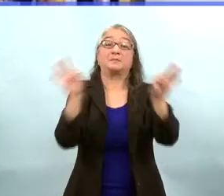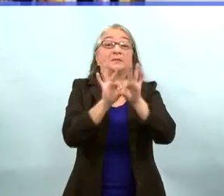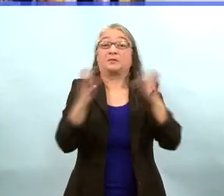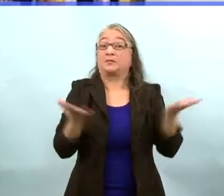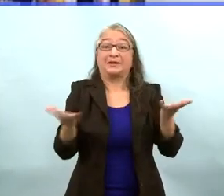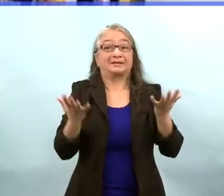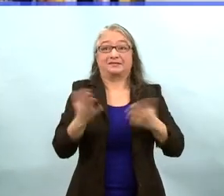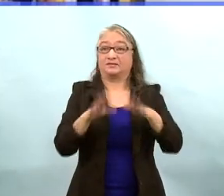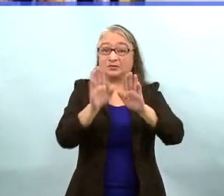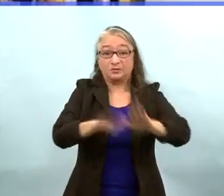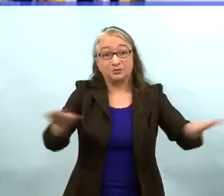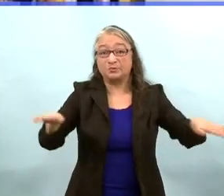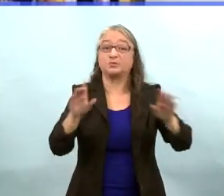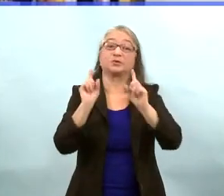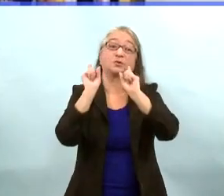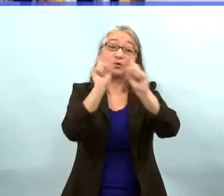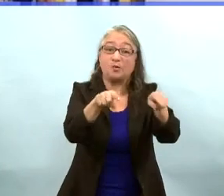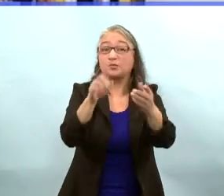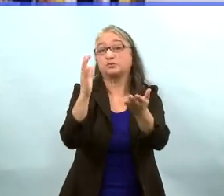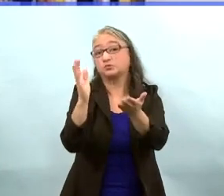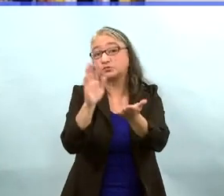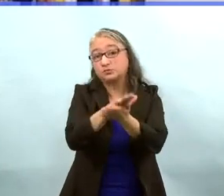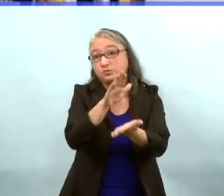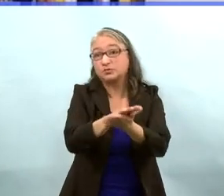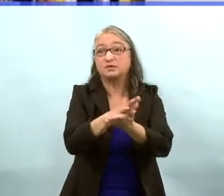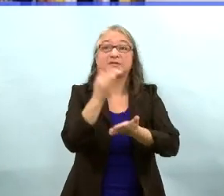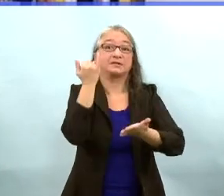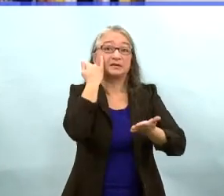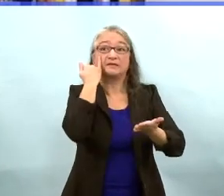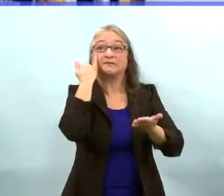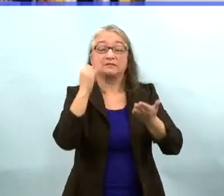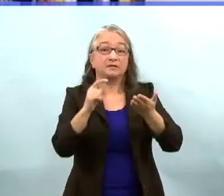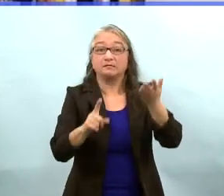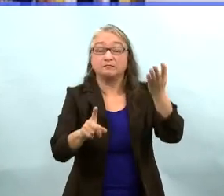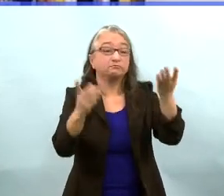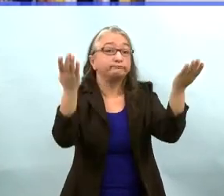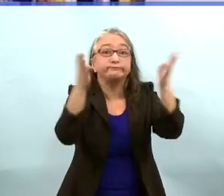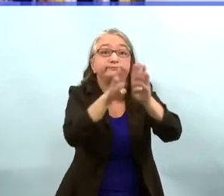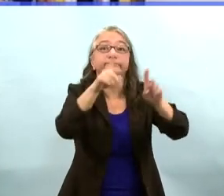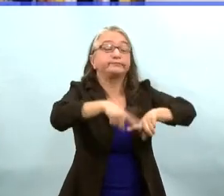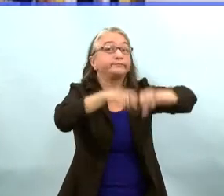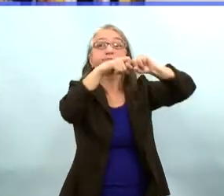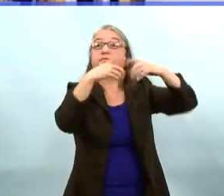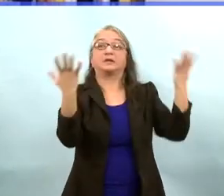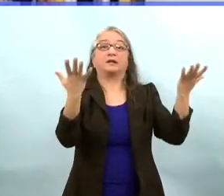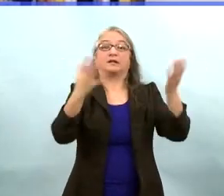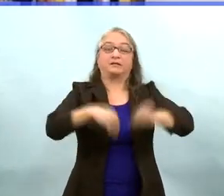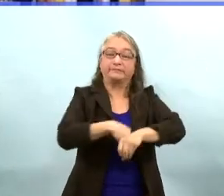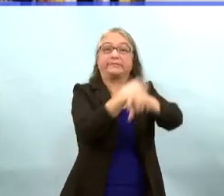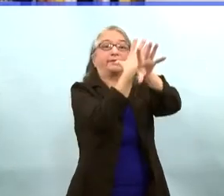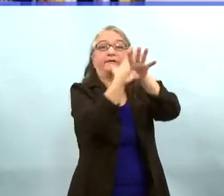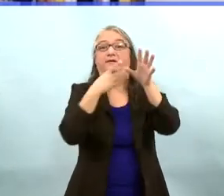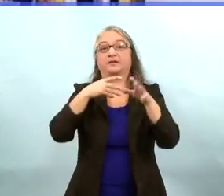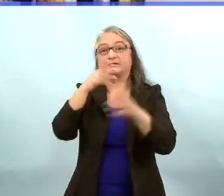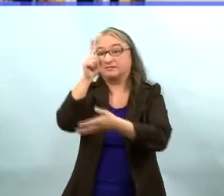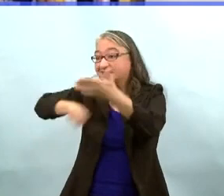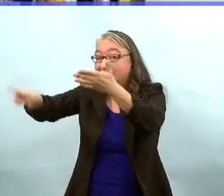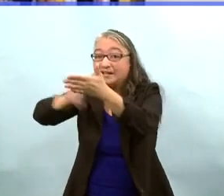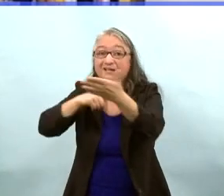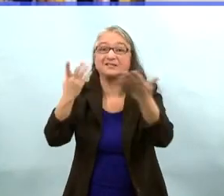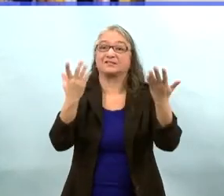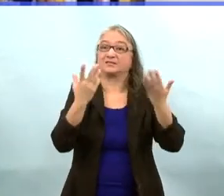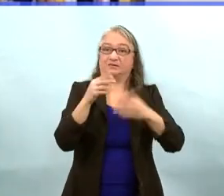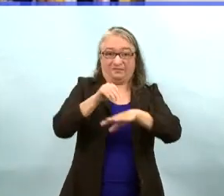par les interruptions à leur vie scolaire, à leurs activités. Et on pourra finalement arrêter ça si tous les enfants sont vaccinés.